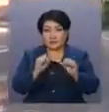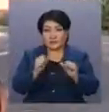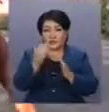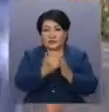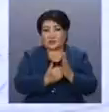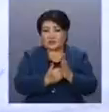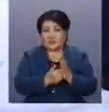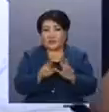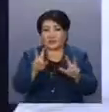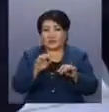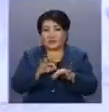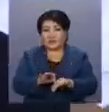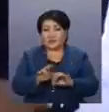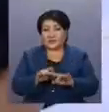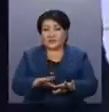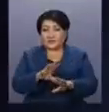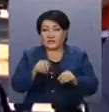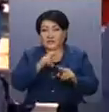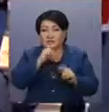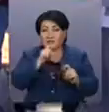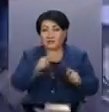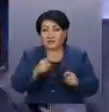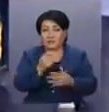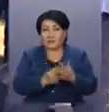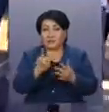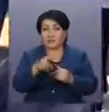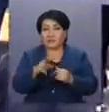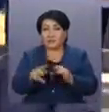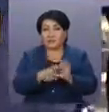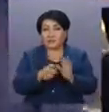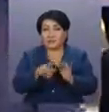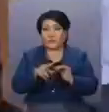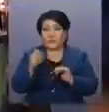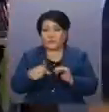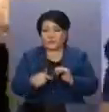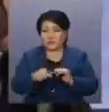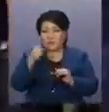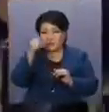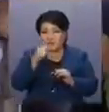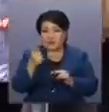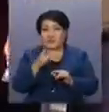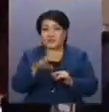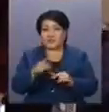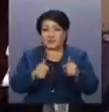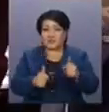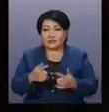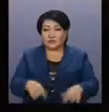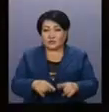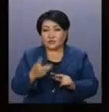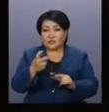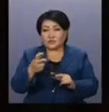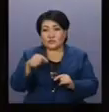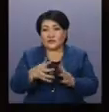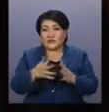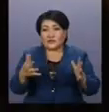өткен шараның жалпы жүлде қоры 1 миллион 800 мың теңге. Былтыр алғаш рет жарыс ұйымдастырушылар 300-ден астам адам қатысса,